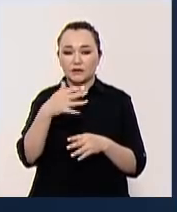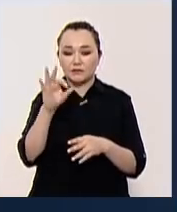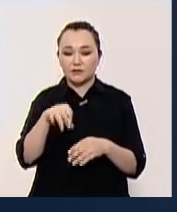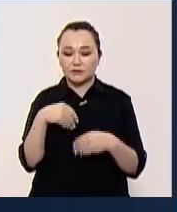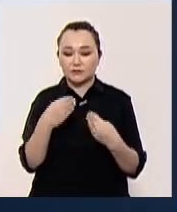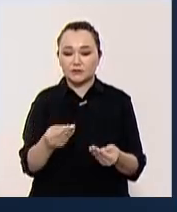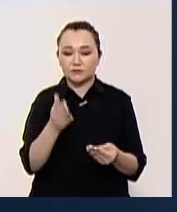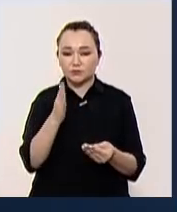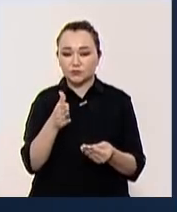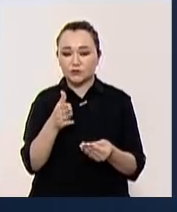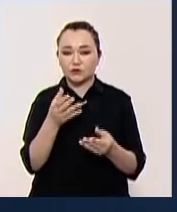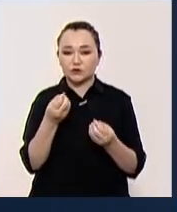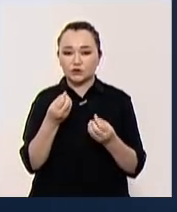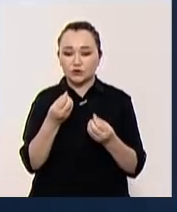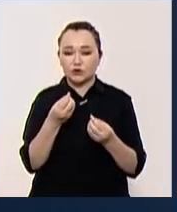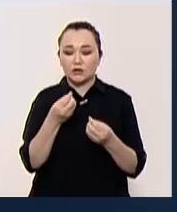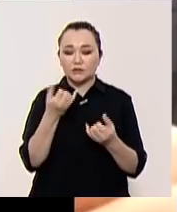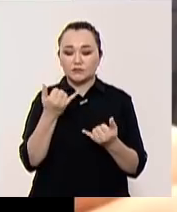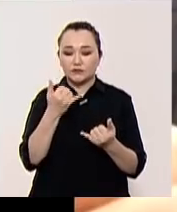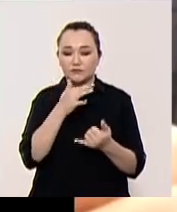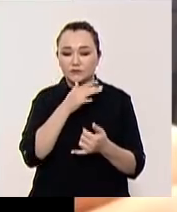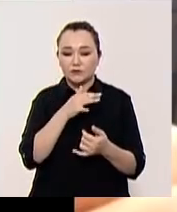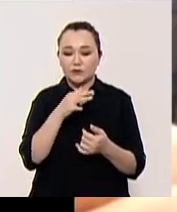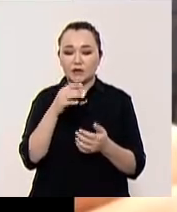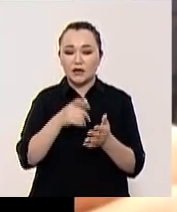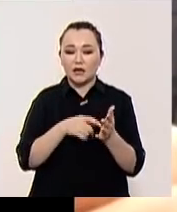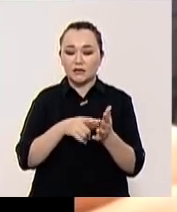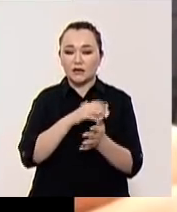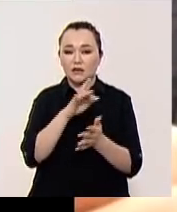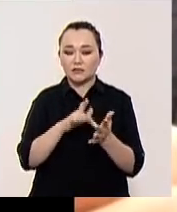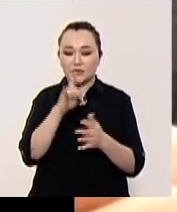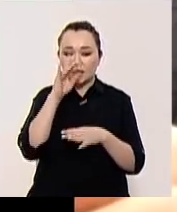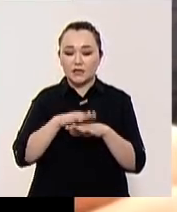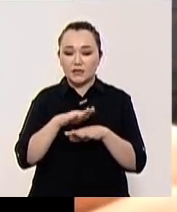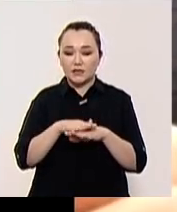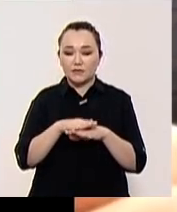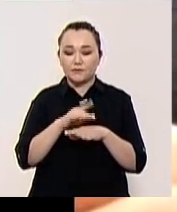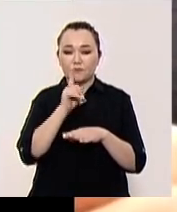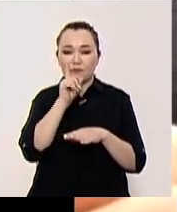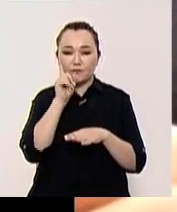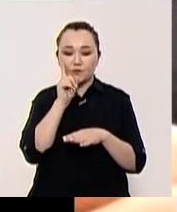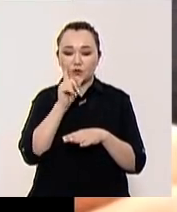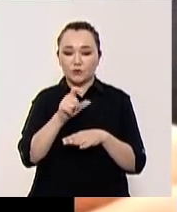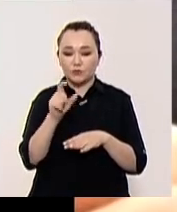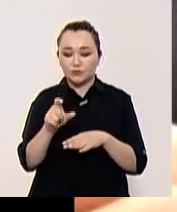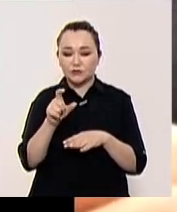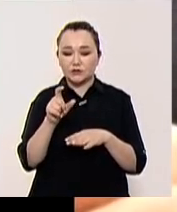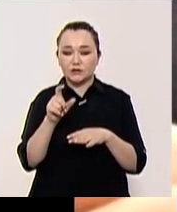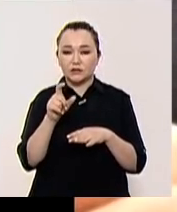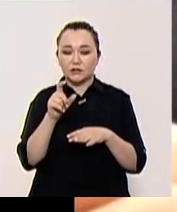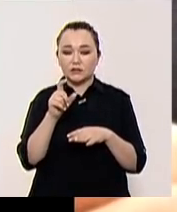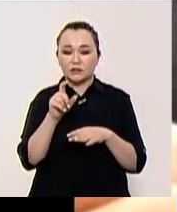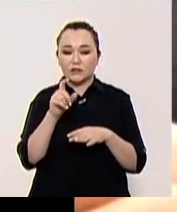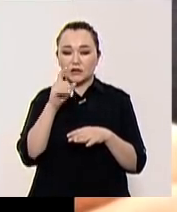беріледі. Сонымен қатар қазіргі уақытында Қарағанды қаласының әкімдігі жас мамандар деген